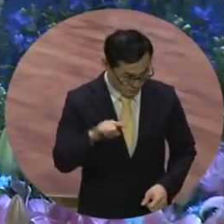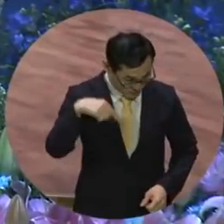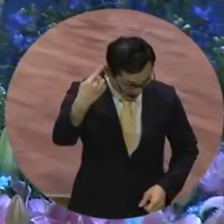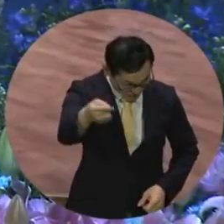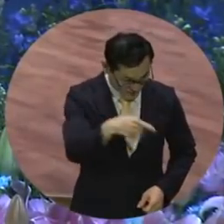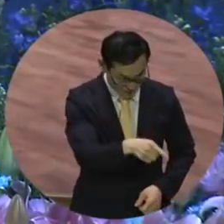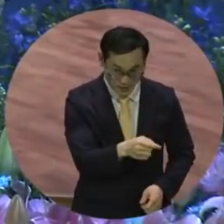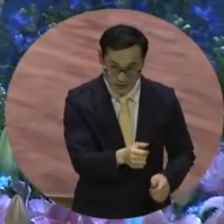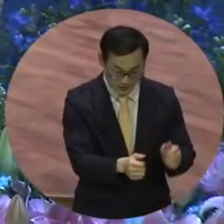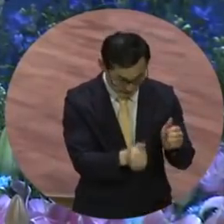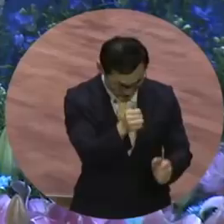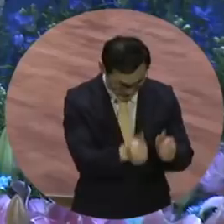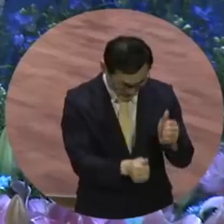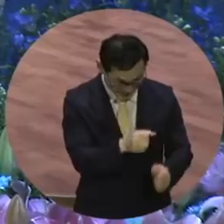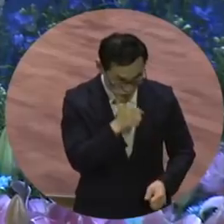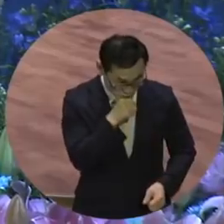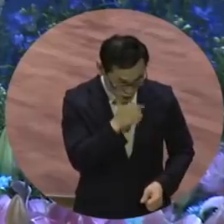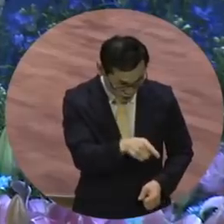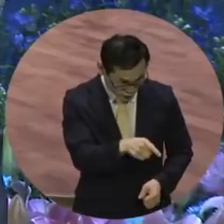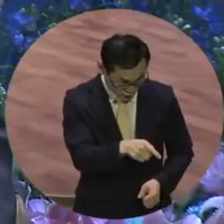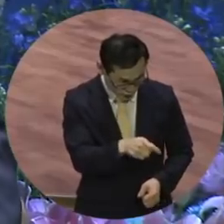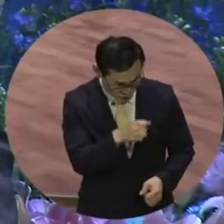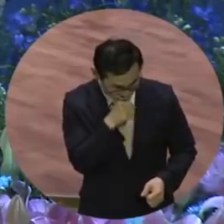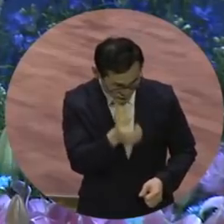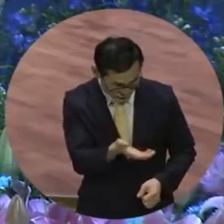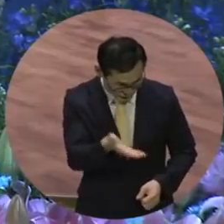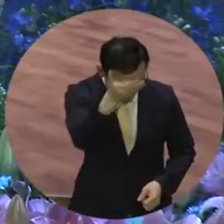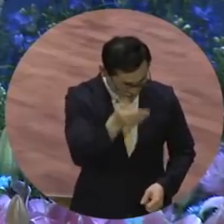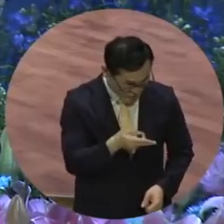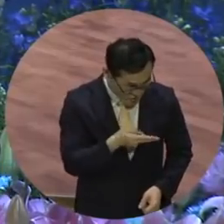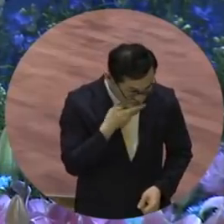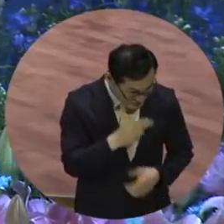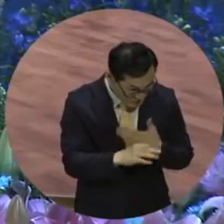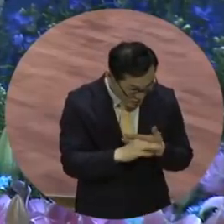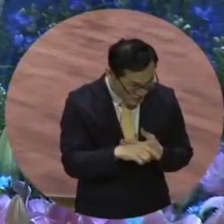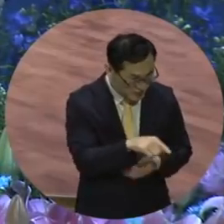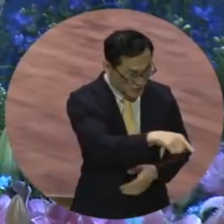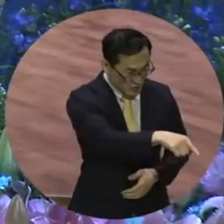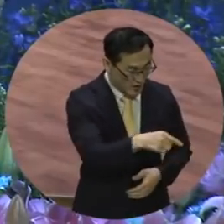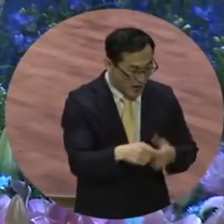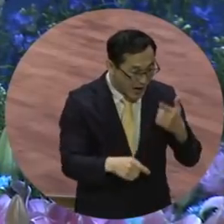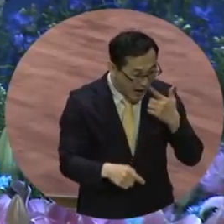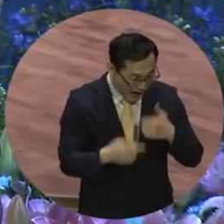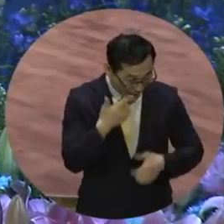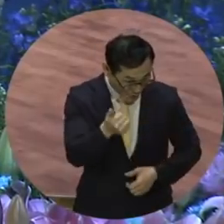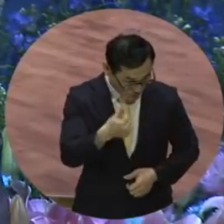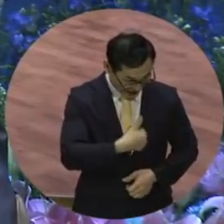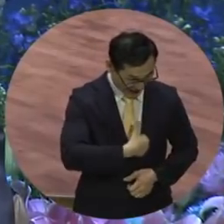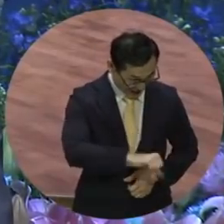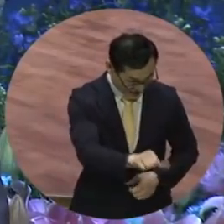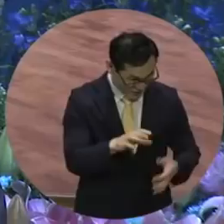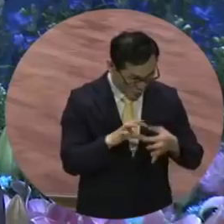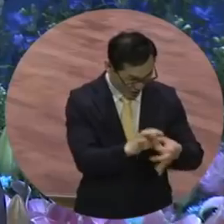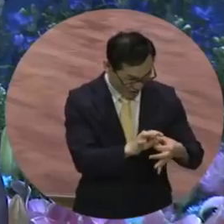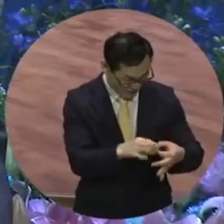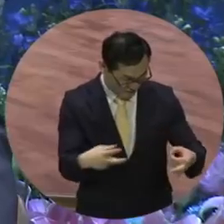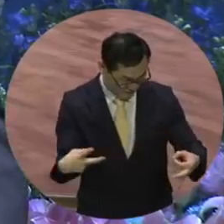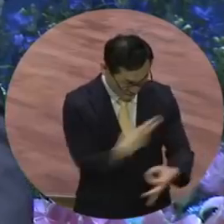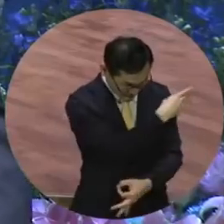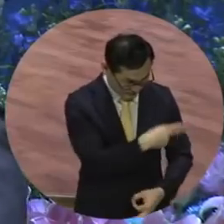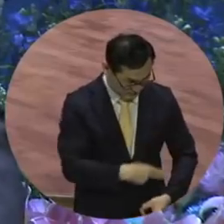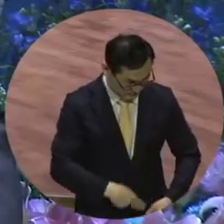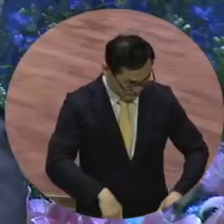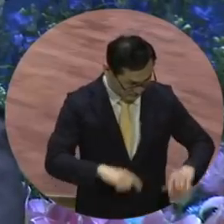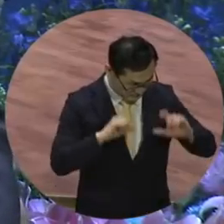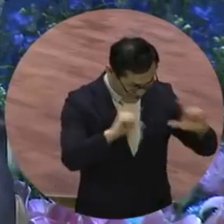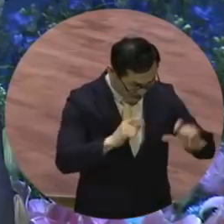학기에 성적이 오르지 않으면 너와 나는 아버지와 아들의 관계를 끊는다